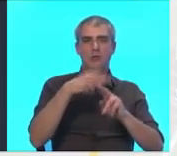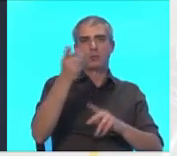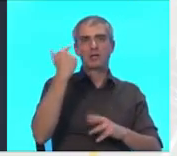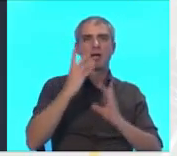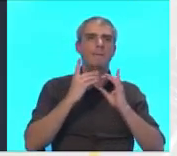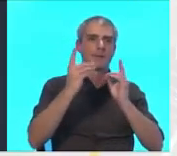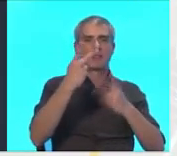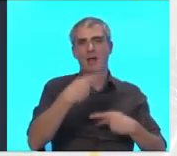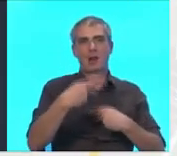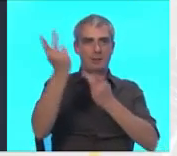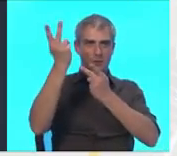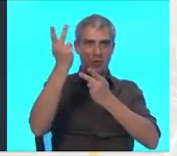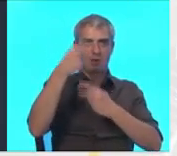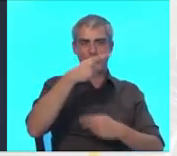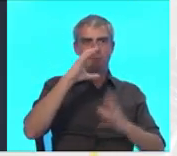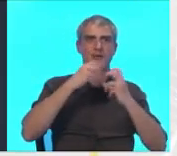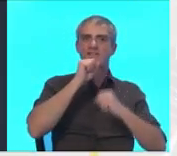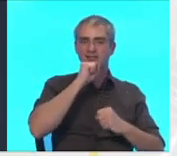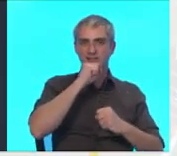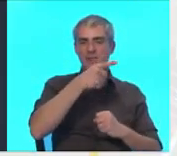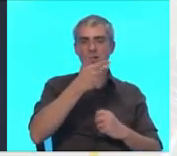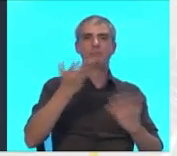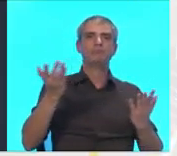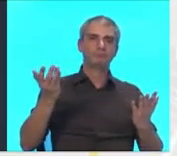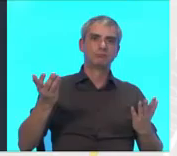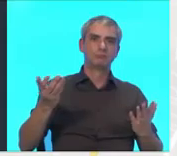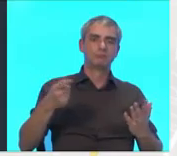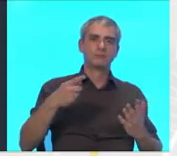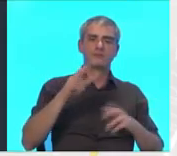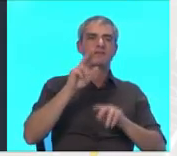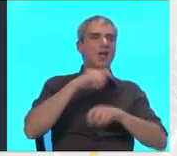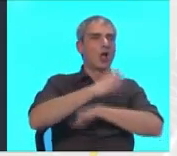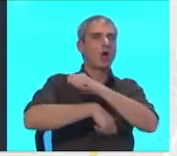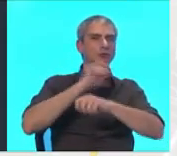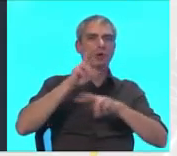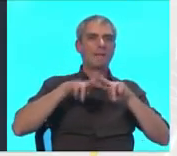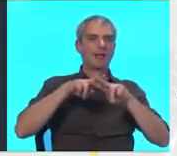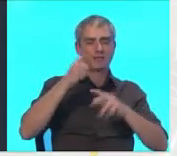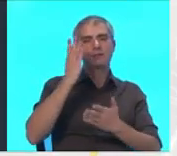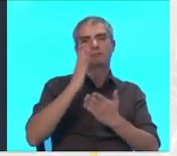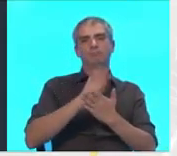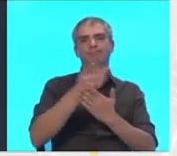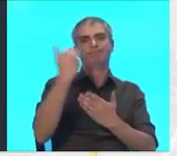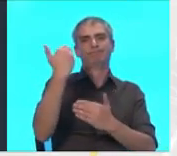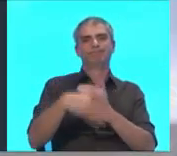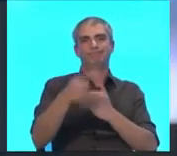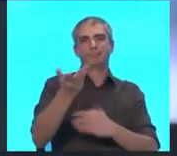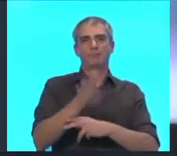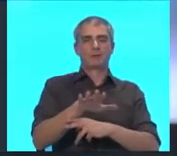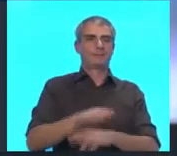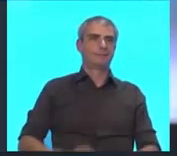לבית החולים מאיר בכפר סבא, וכאמור הפרמדיקים של מד"א קבעו את מותו אמיר. שרון, תודה רבה לך. תודה לך.